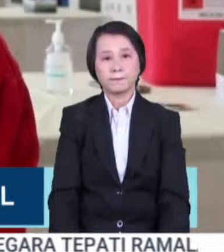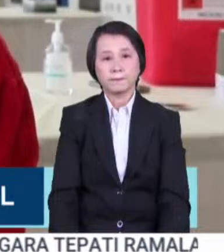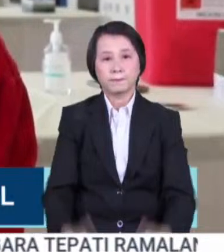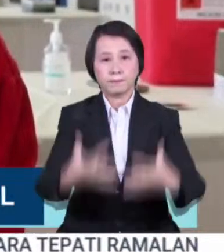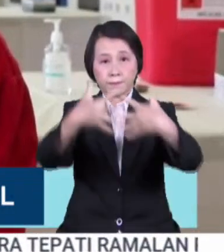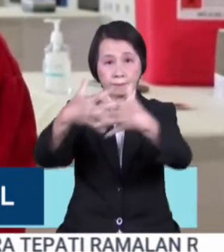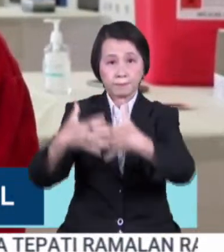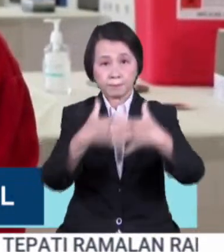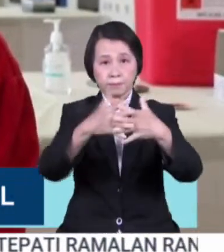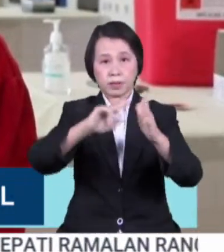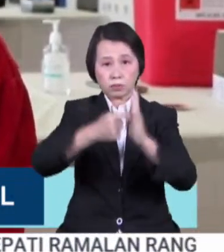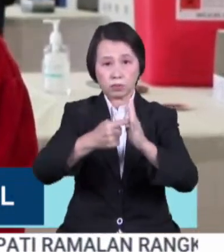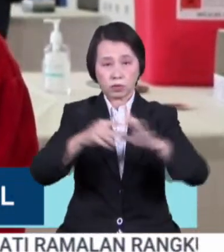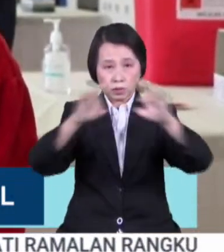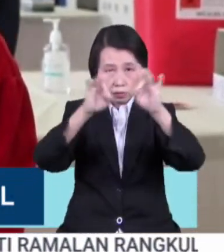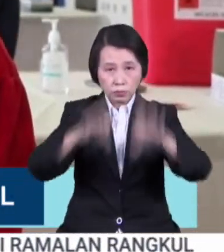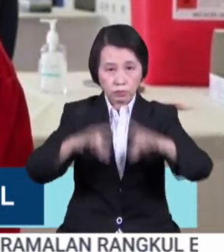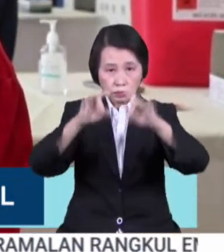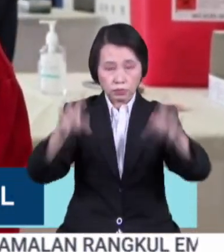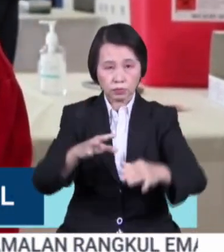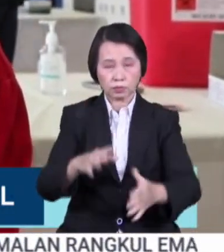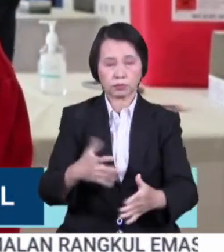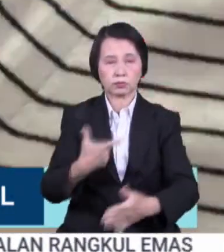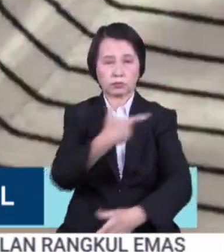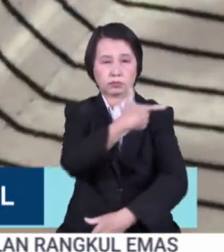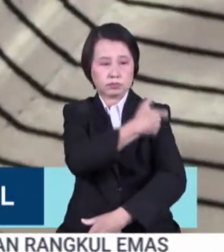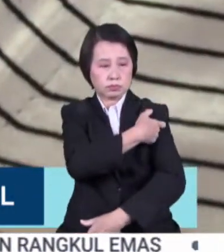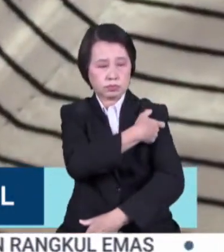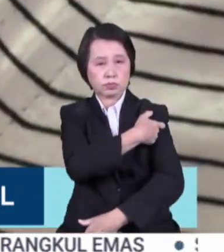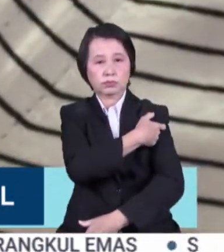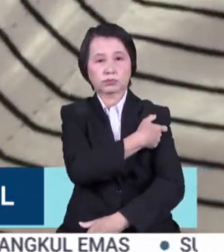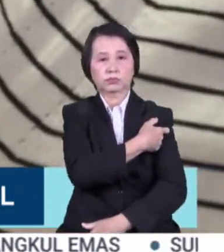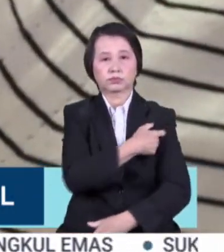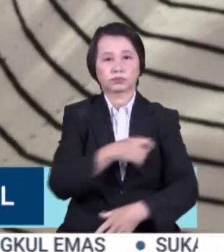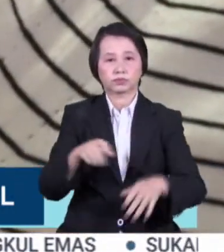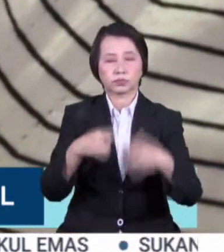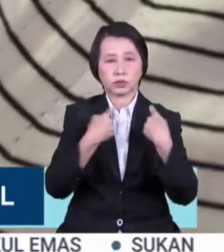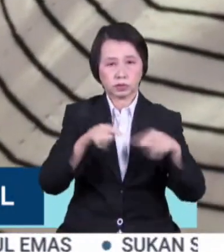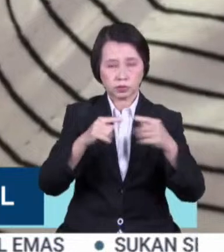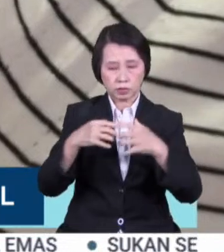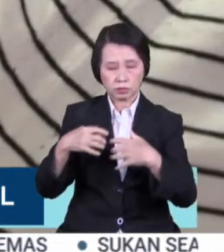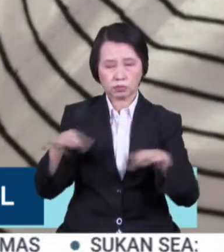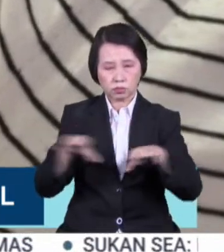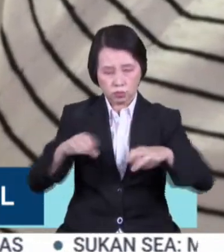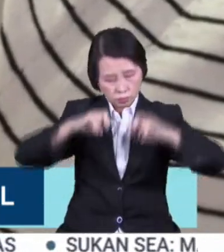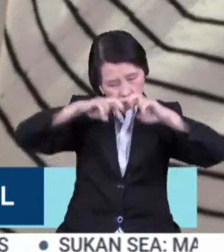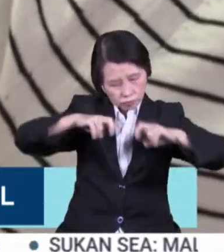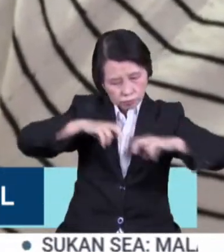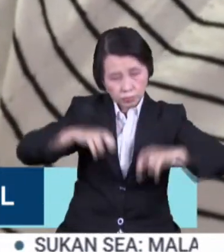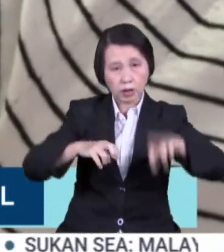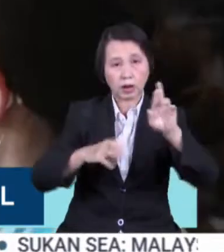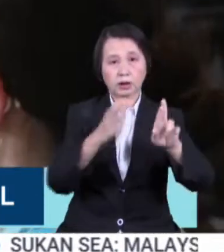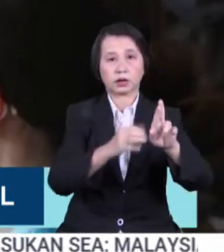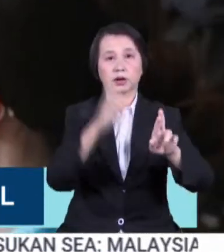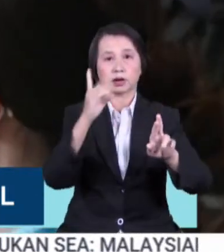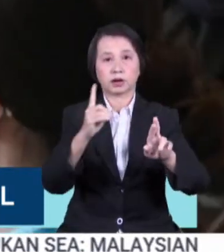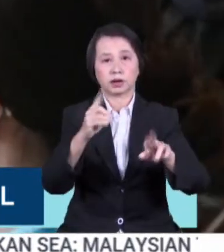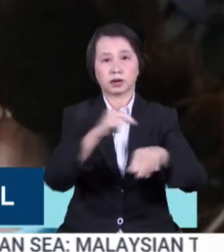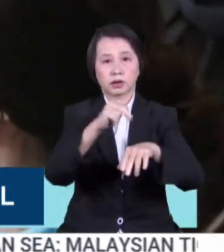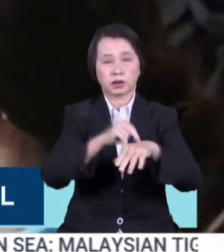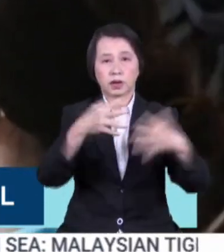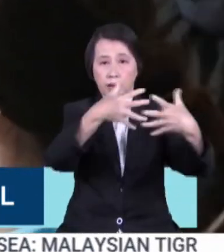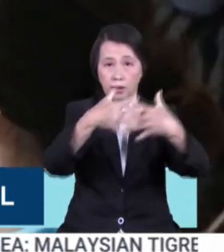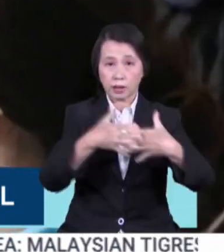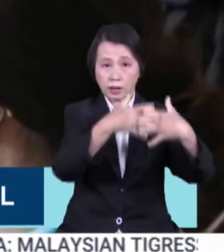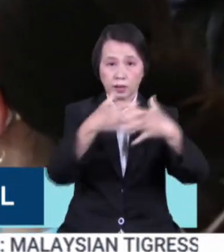Amerika Syarikat memulakan ujian klinikal vaksin influenza universal. Ia sedang dibangunkan penyelidik di Institut Kesihatan Nasional Amerika